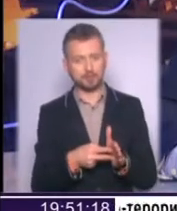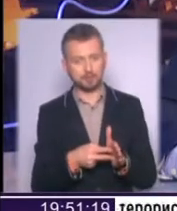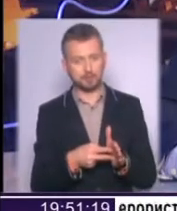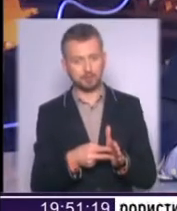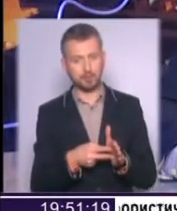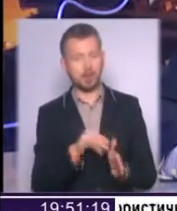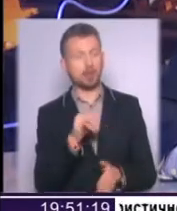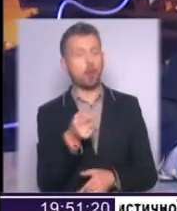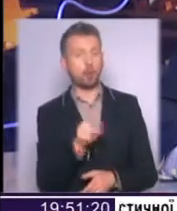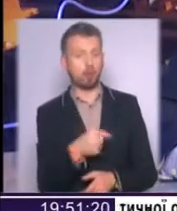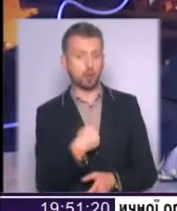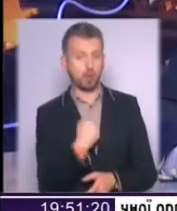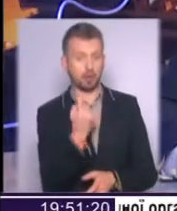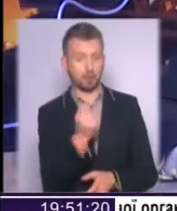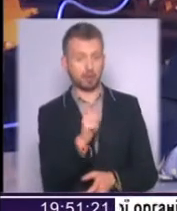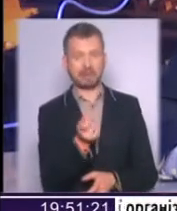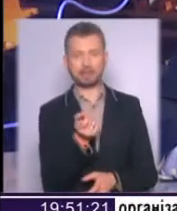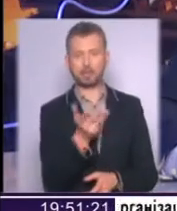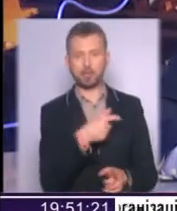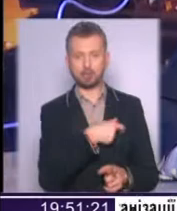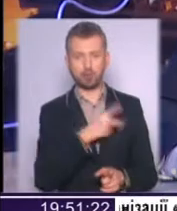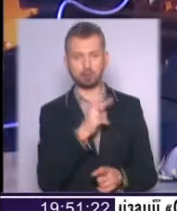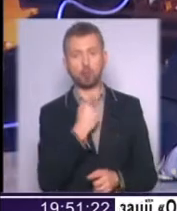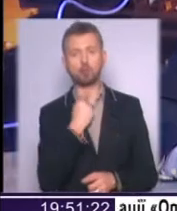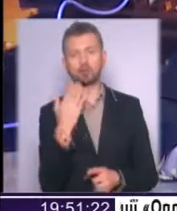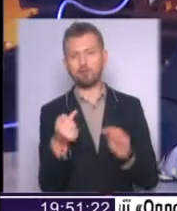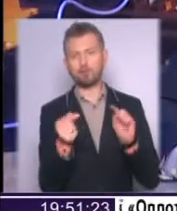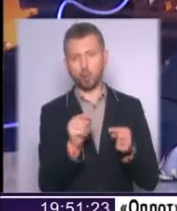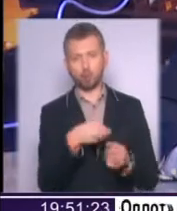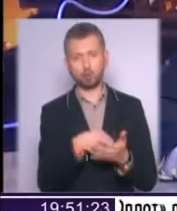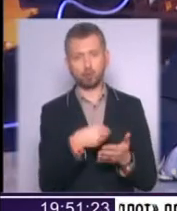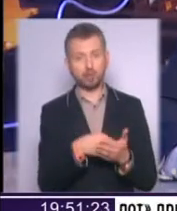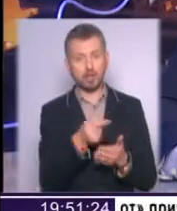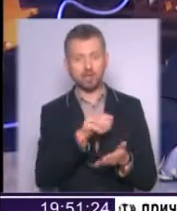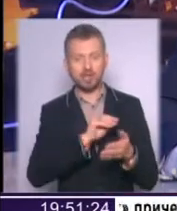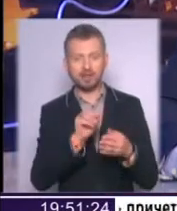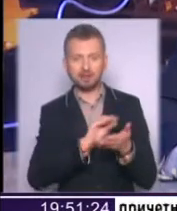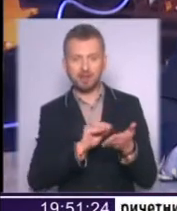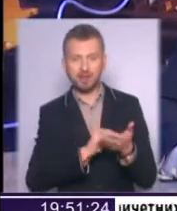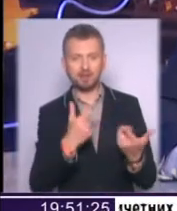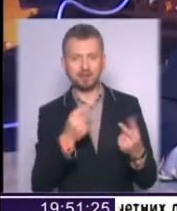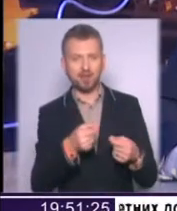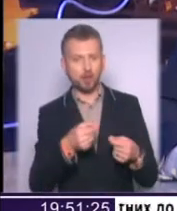бюджет. І тому я один з кількох депутатів, який голосував проти бюджета у тій редакції, де звужуються